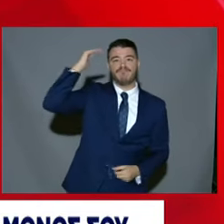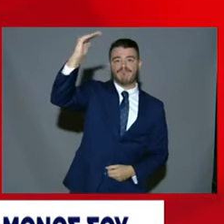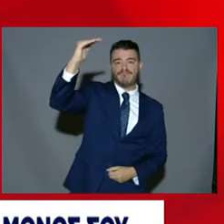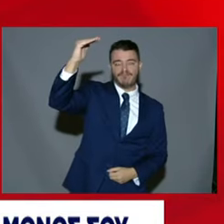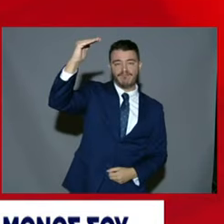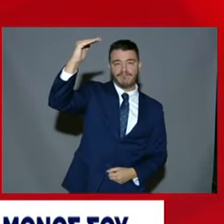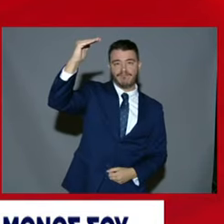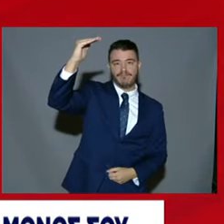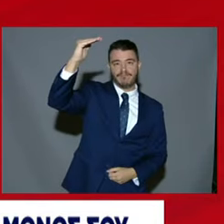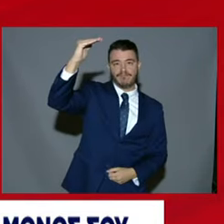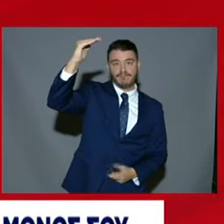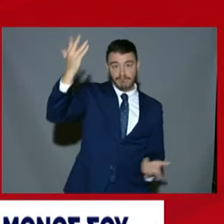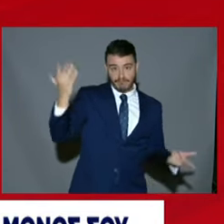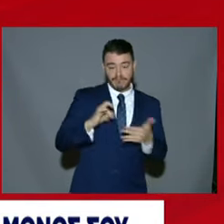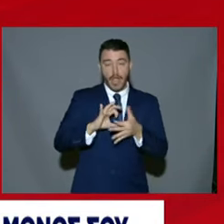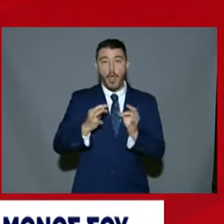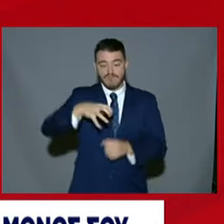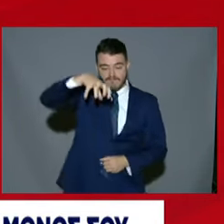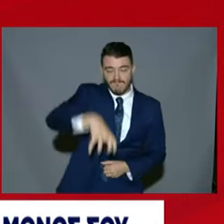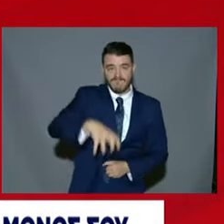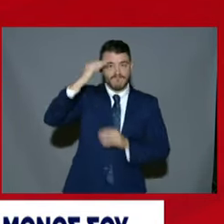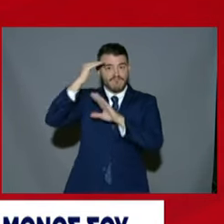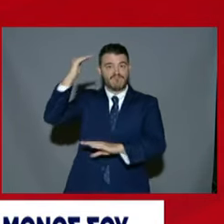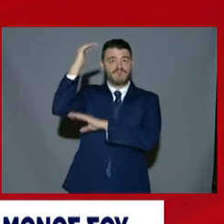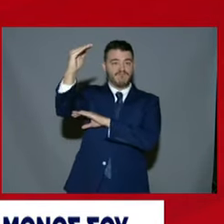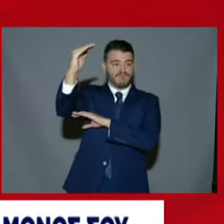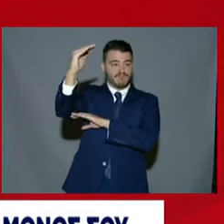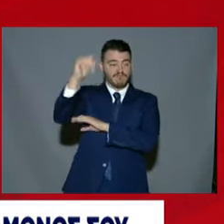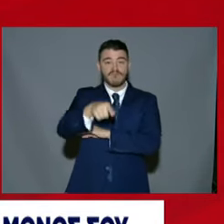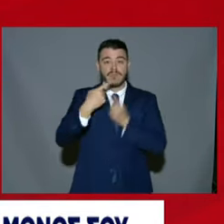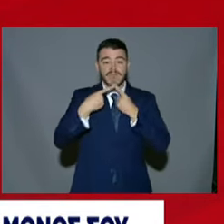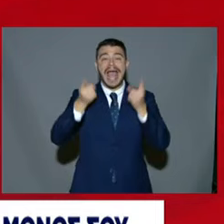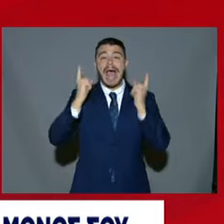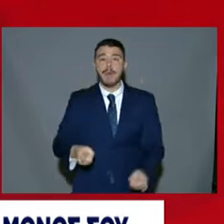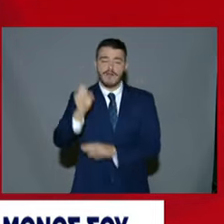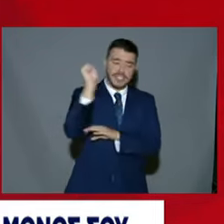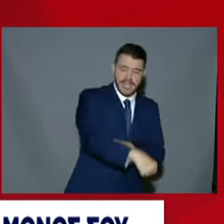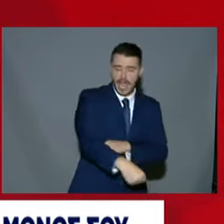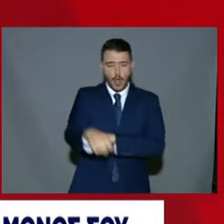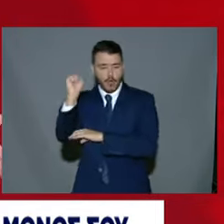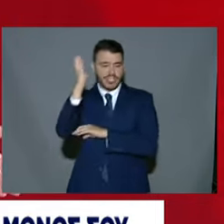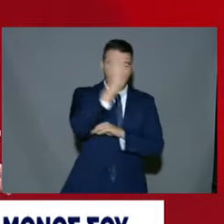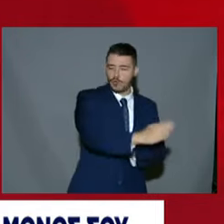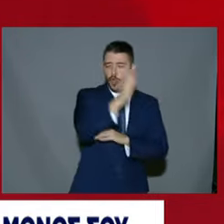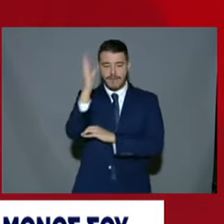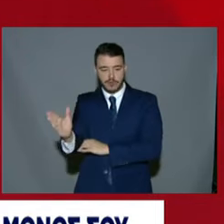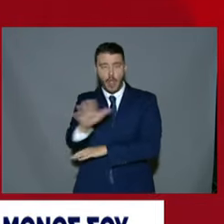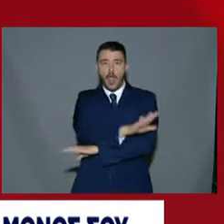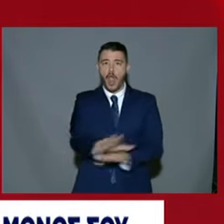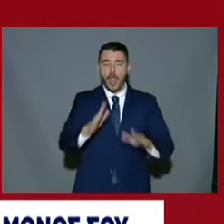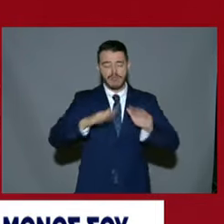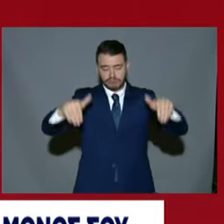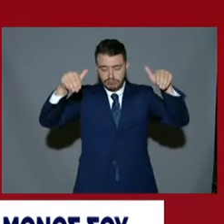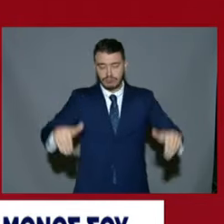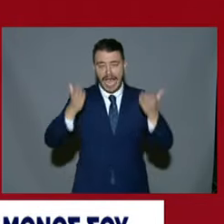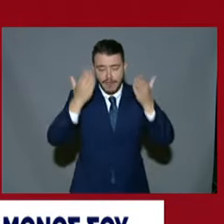Είναι κυρίαρχο όργανο. Αν πει το ένα ή το άλλο, ναι, όχι κλπ, προφανώς, αυτή θα είναι και